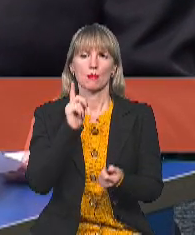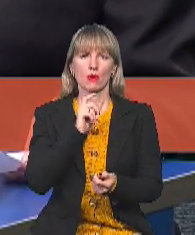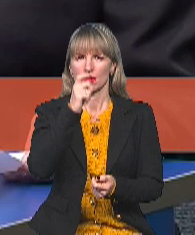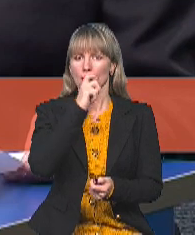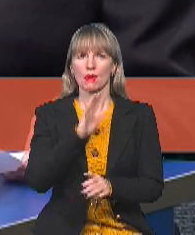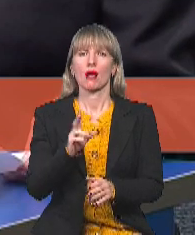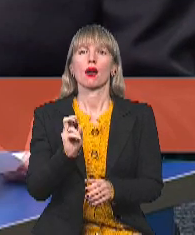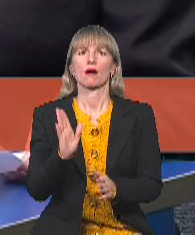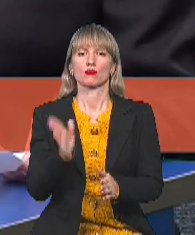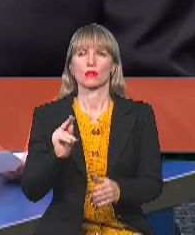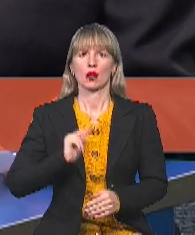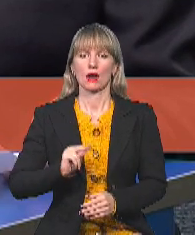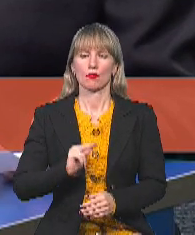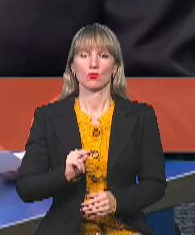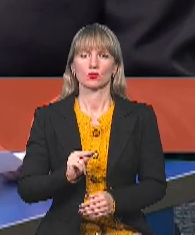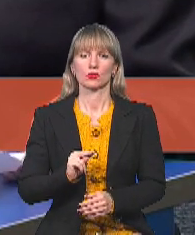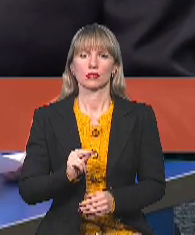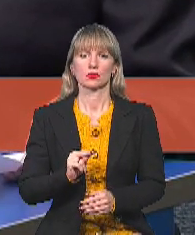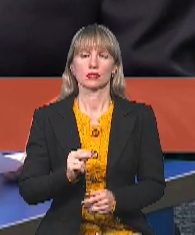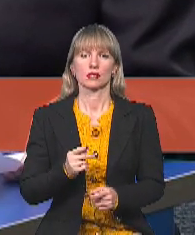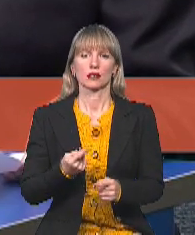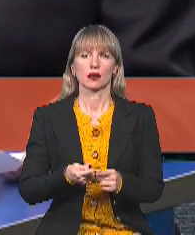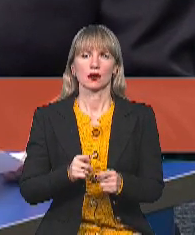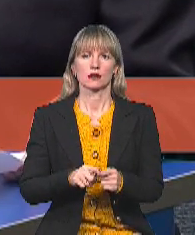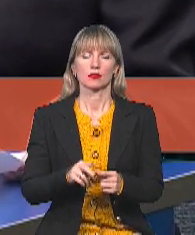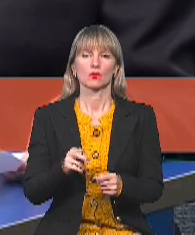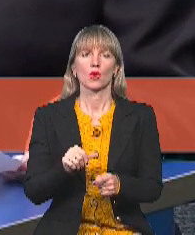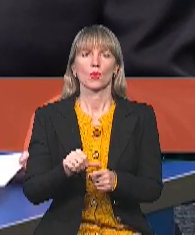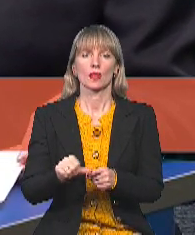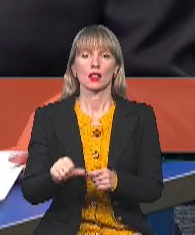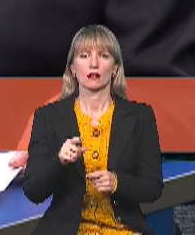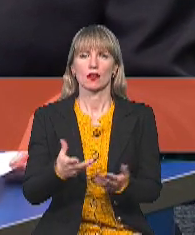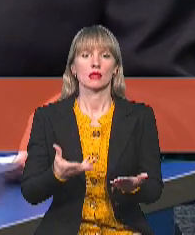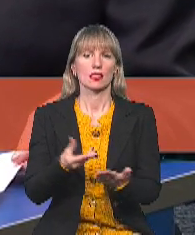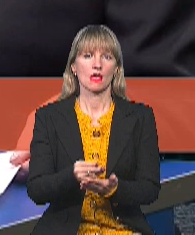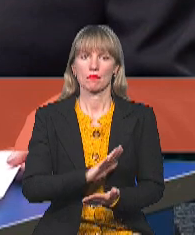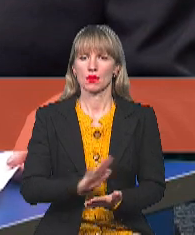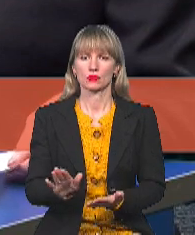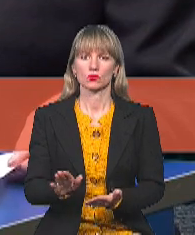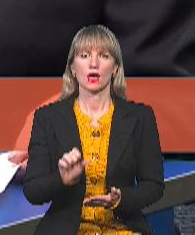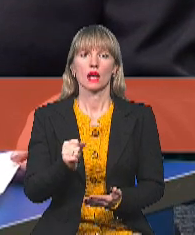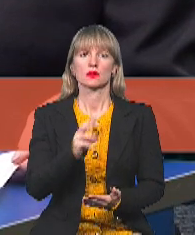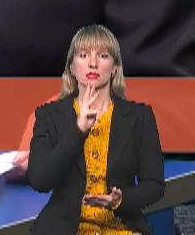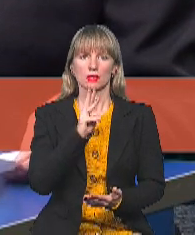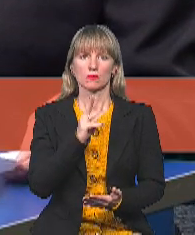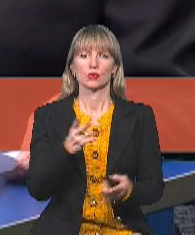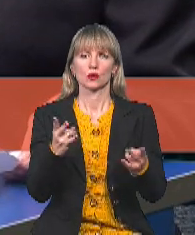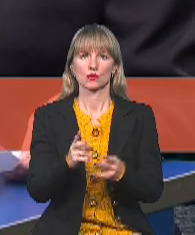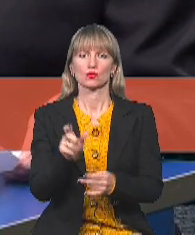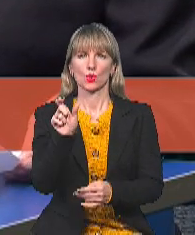не понимаем, как будет работать поликлиническое отделение. Потому что отдельно оно не оплачивается. А зарплату мне надо